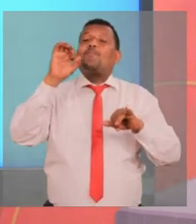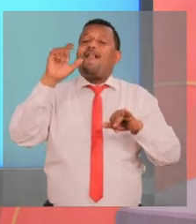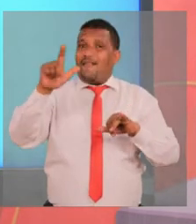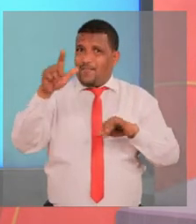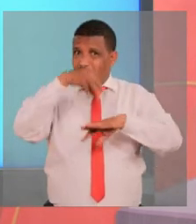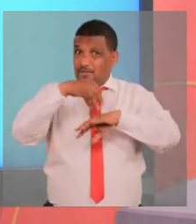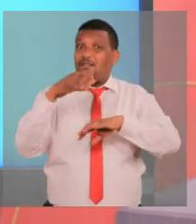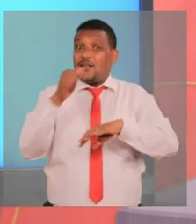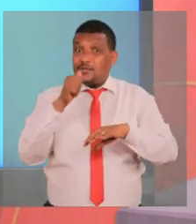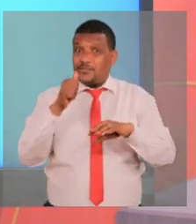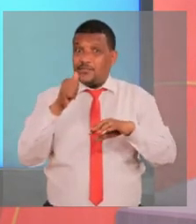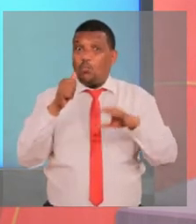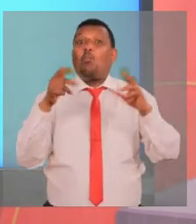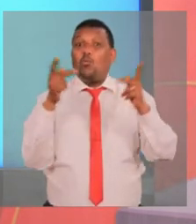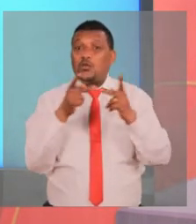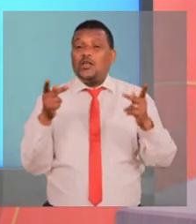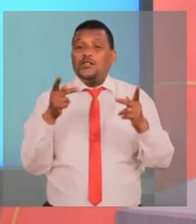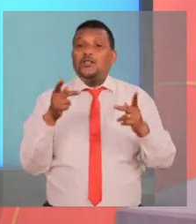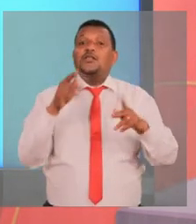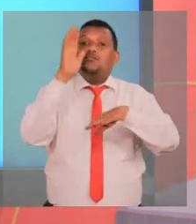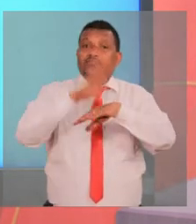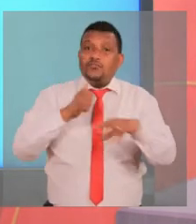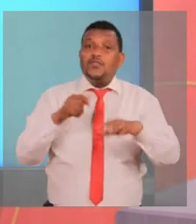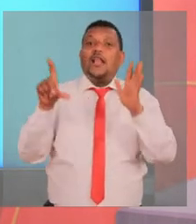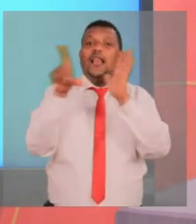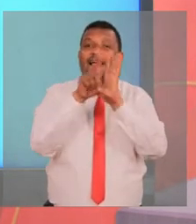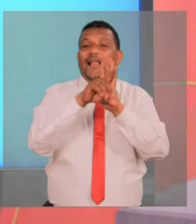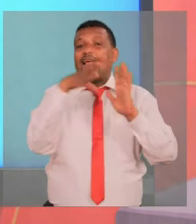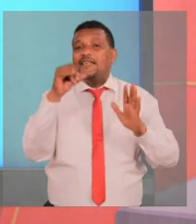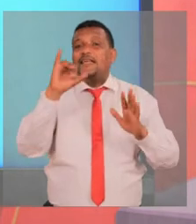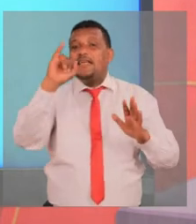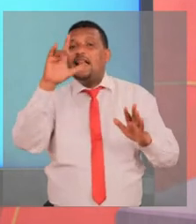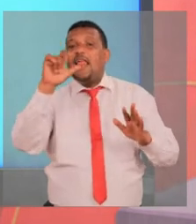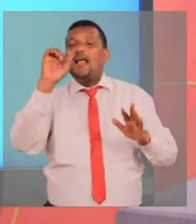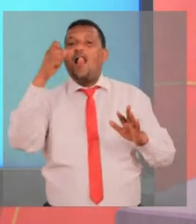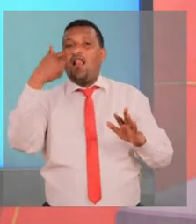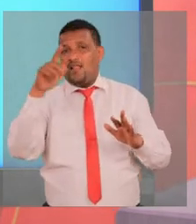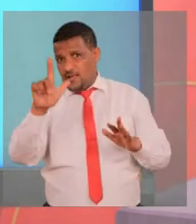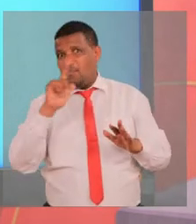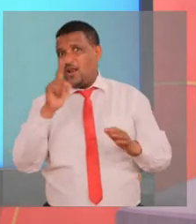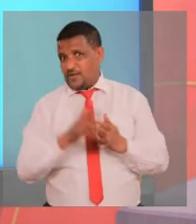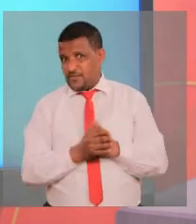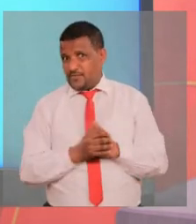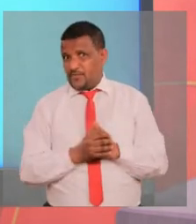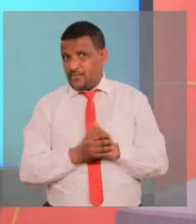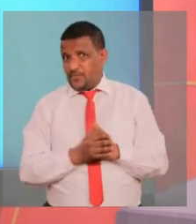राइज इन सूत्रों फोल्ड कर लूंगी लेखक